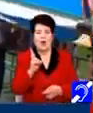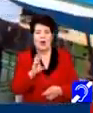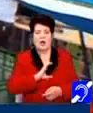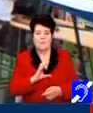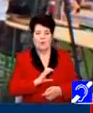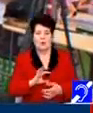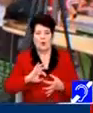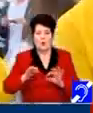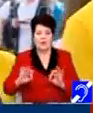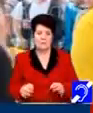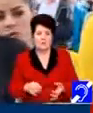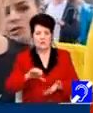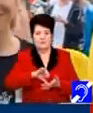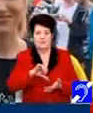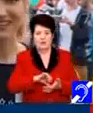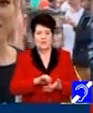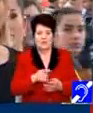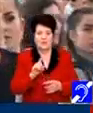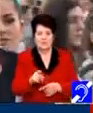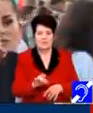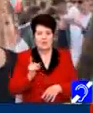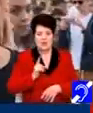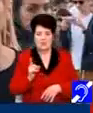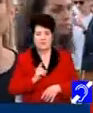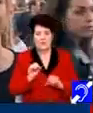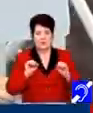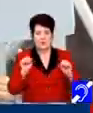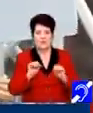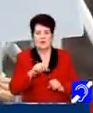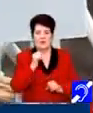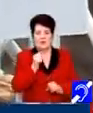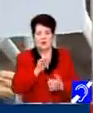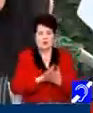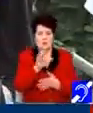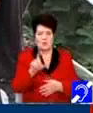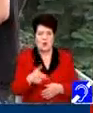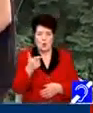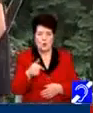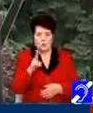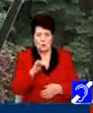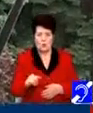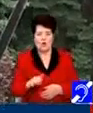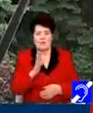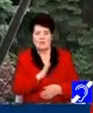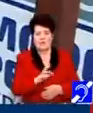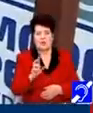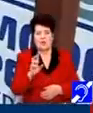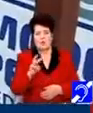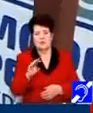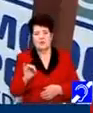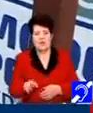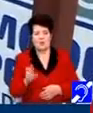echipa TVR Moldova va fi prezentă la cel mai așteptat eveniment sportiv al anului. Jurnaliștii Vitalie Guțu, Vasile Munteanu, Irina